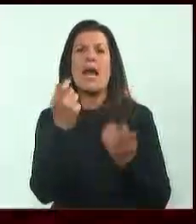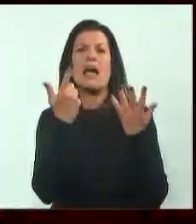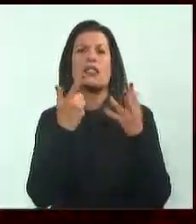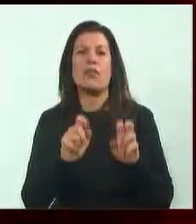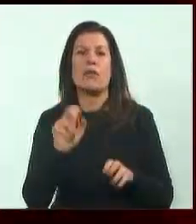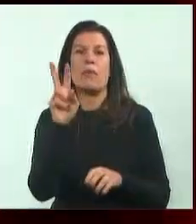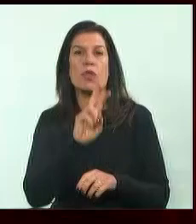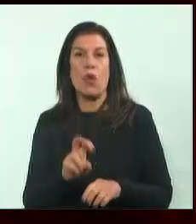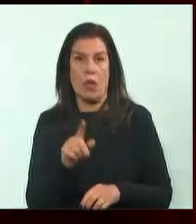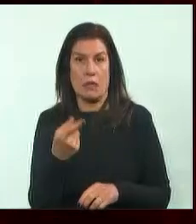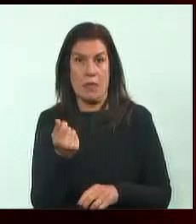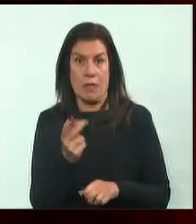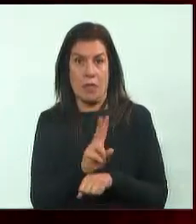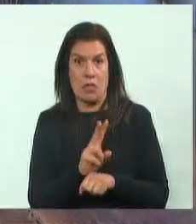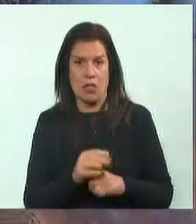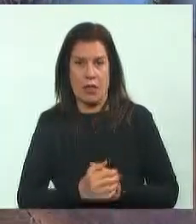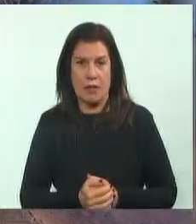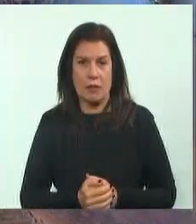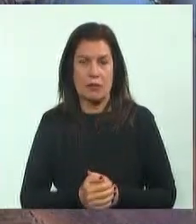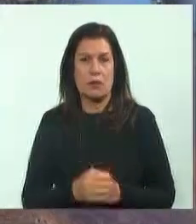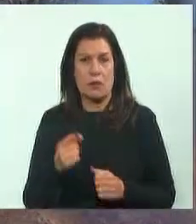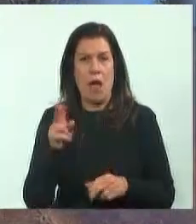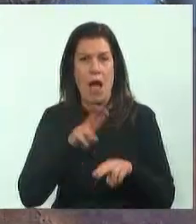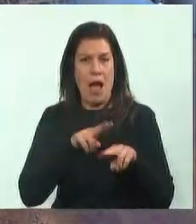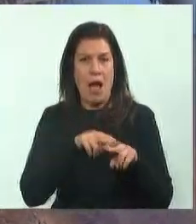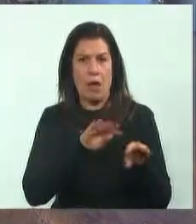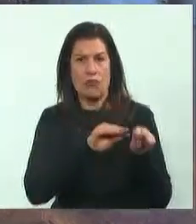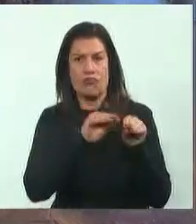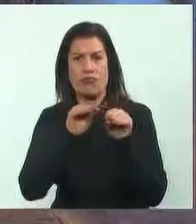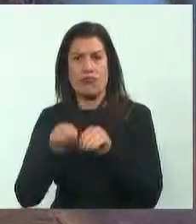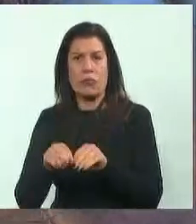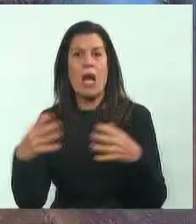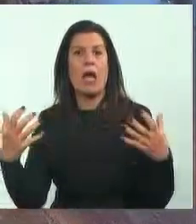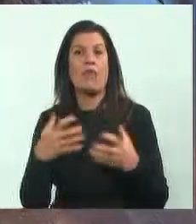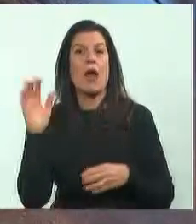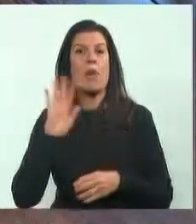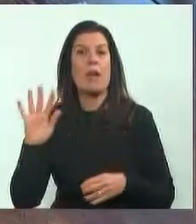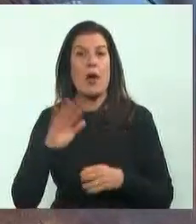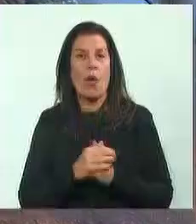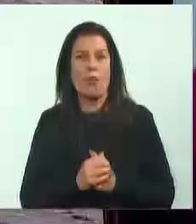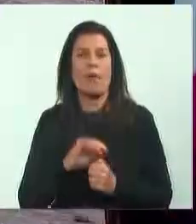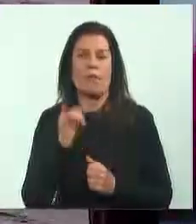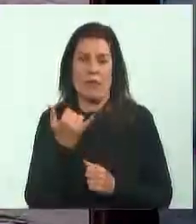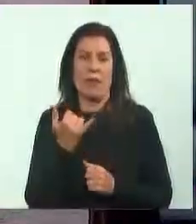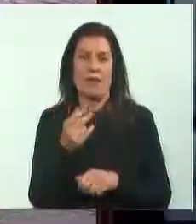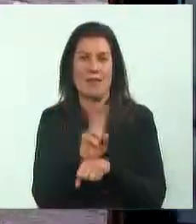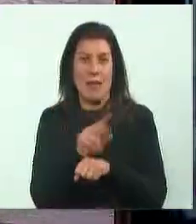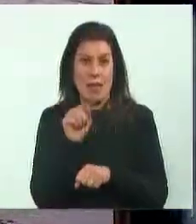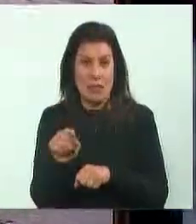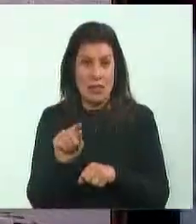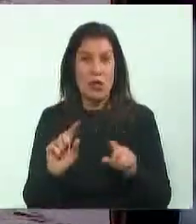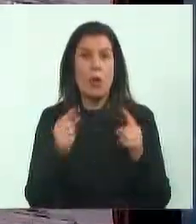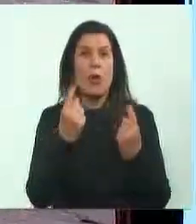השקר. הסליקה הובילה אותנו לחברה באירופה. כן, ההונאה מתבצעת על פי התחקיר שלנו,